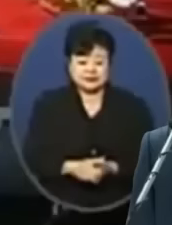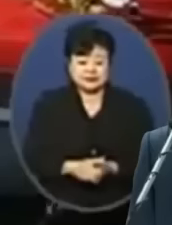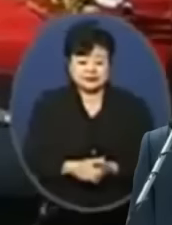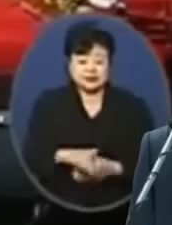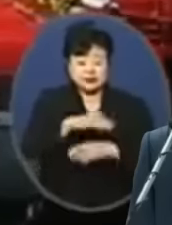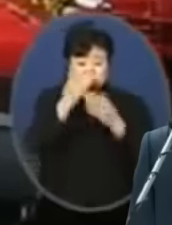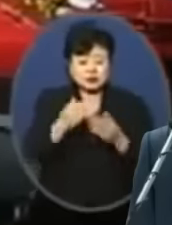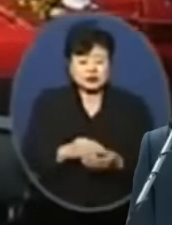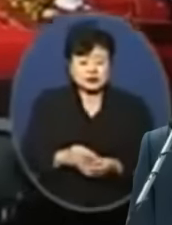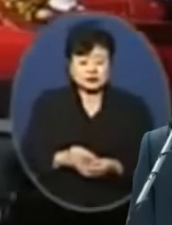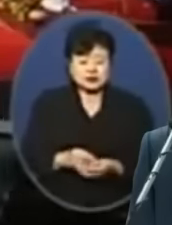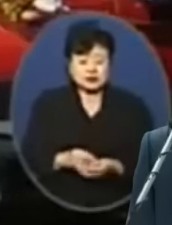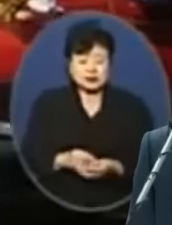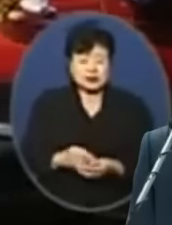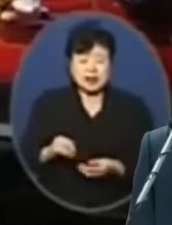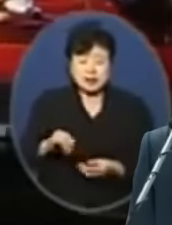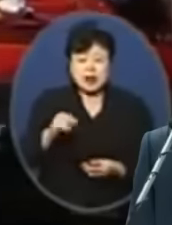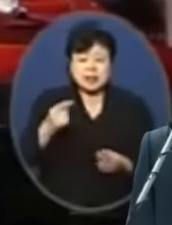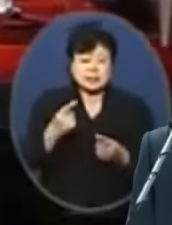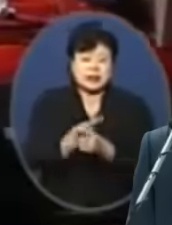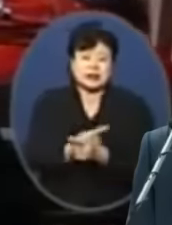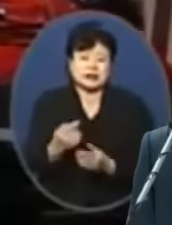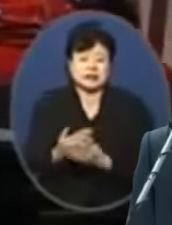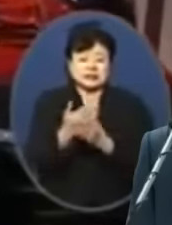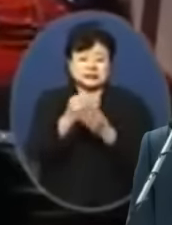모든 것이 진화로서 이루어졌다고 하는 것입니다.